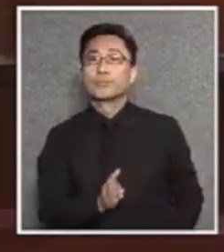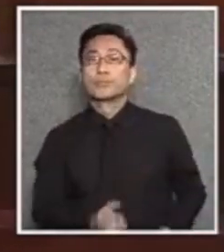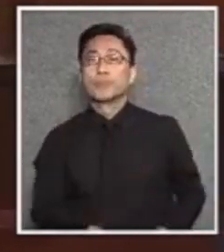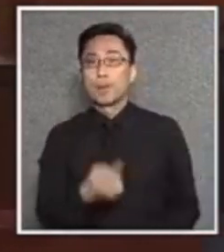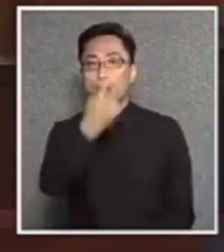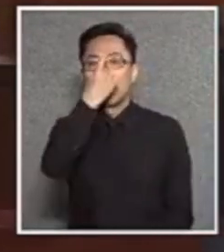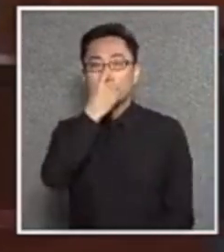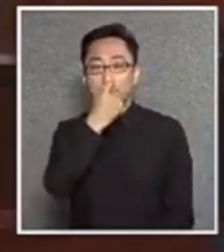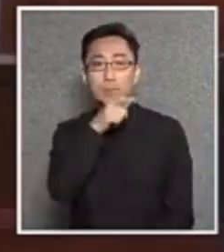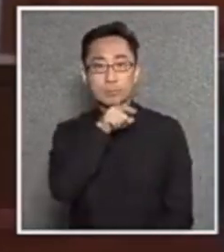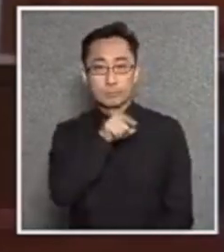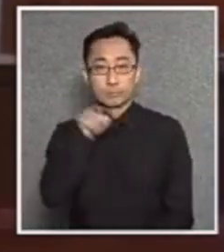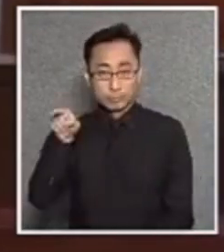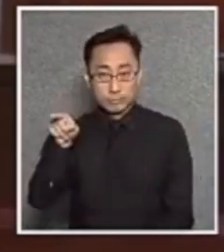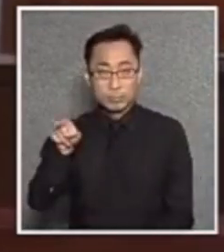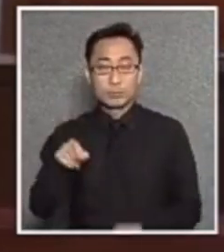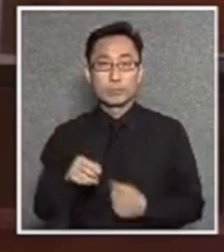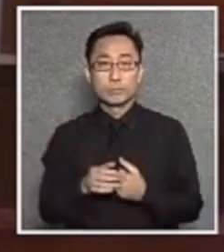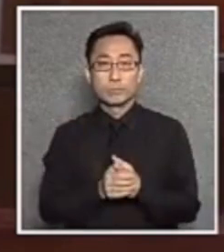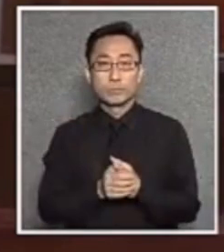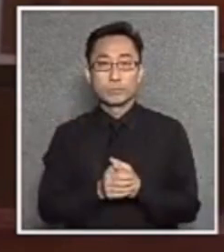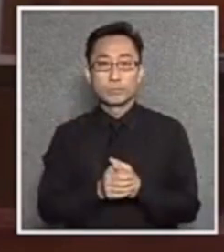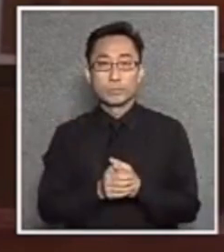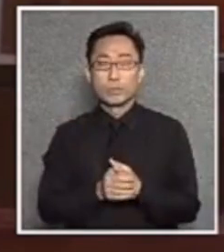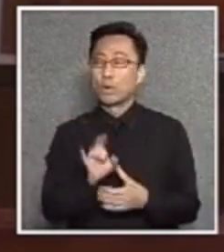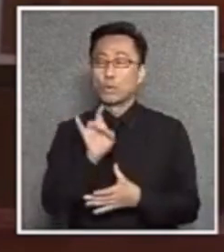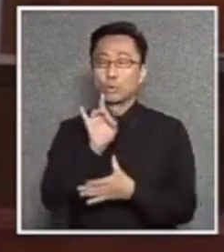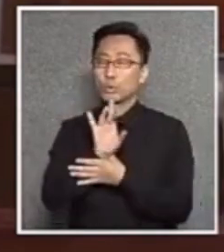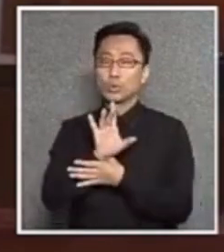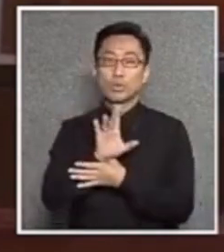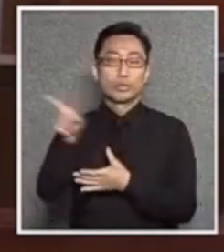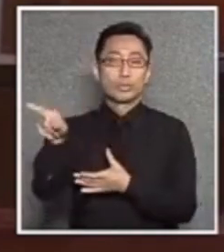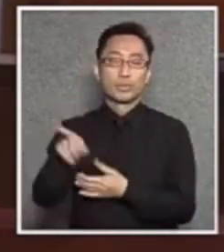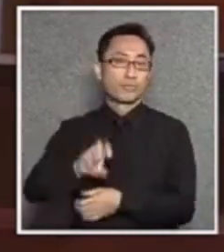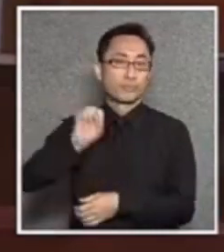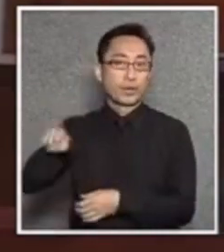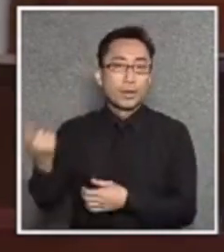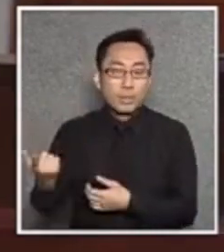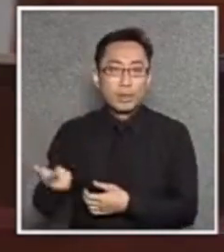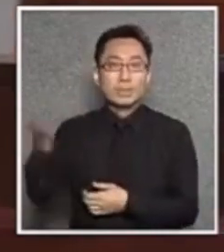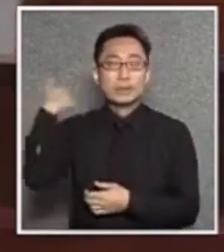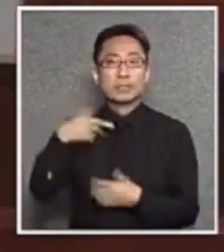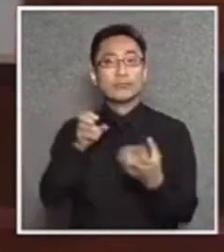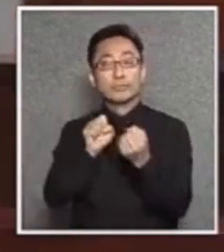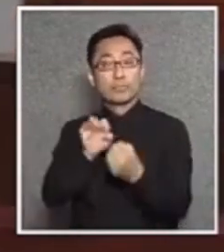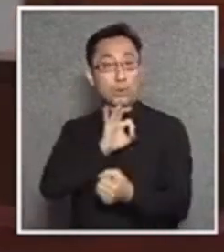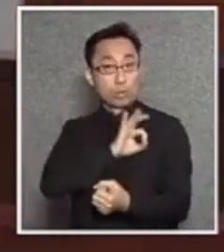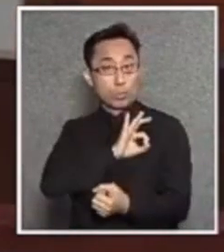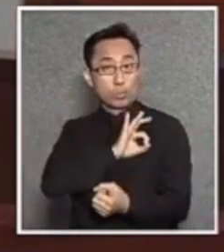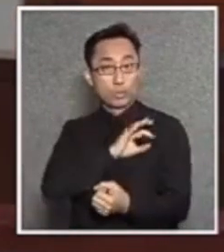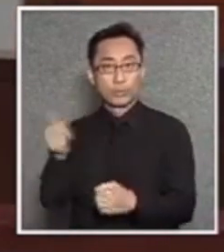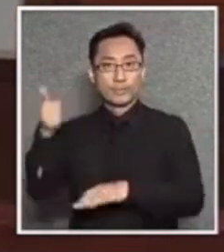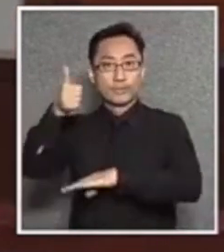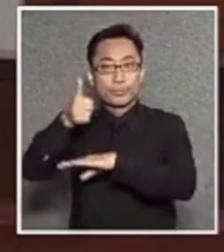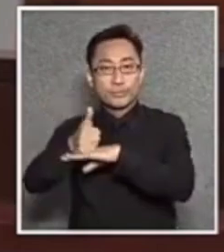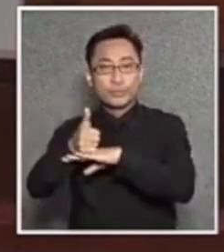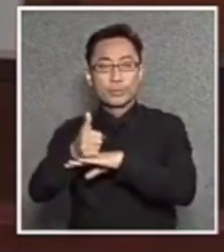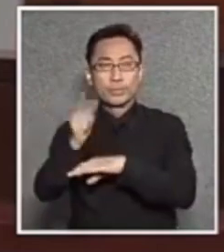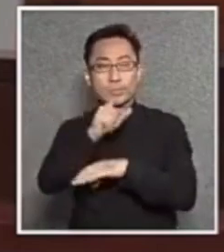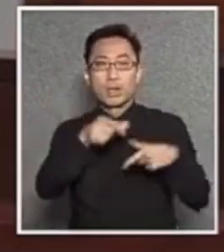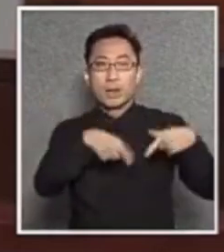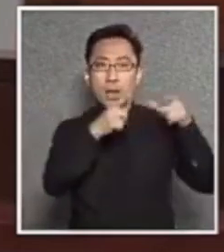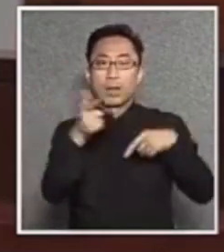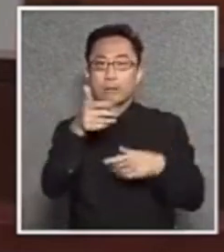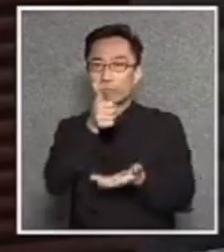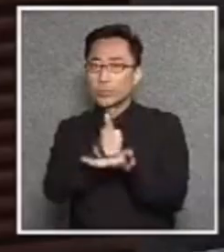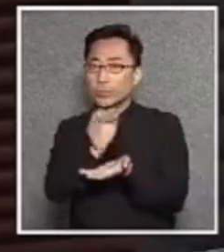咧？我是神早否定他的。去年第一次答問大會來的時候，不知道林鄭月娥司長在哪